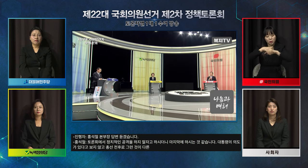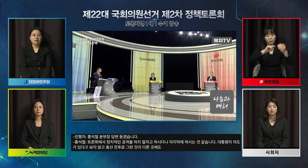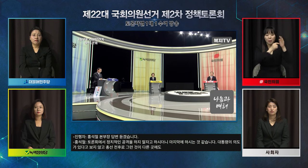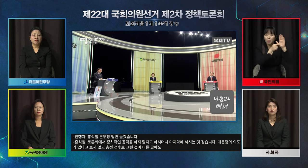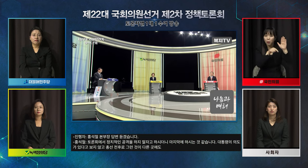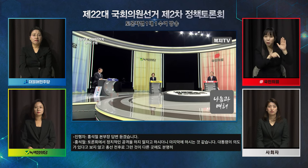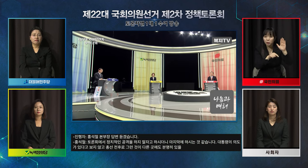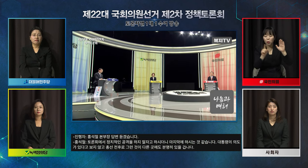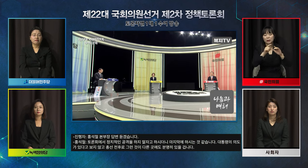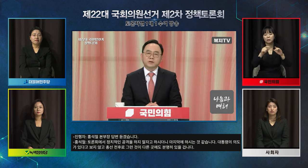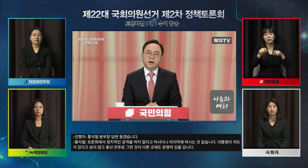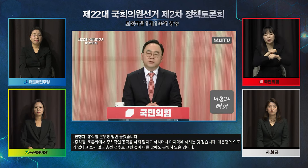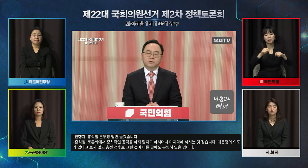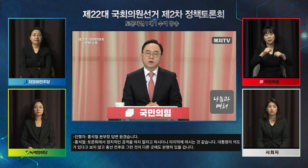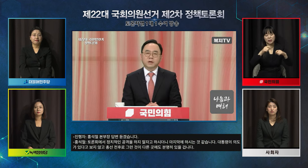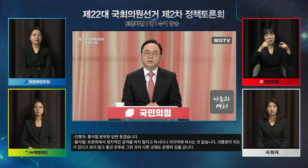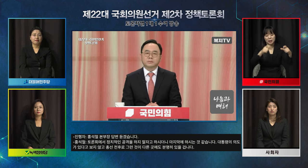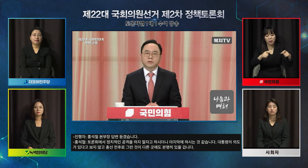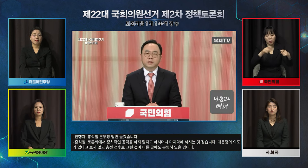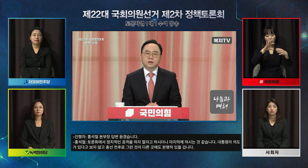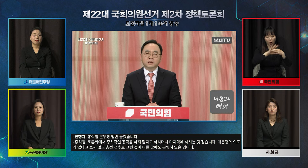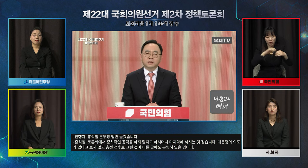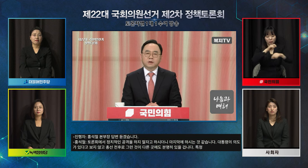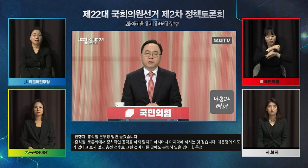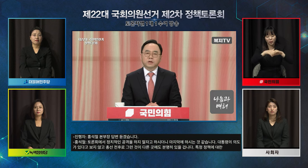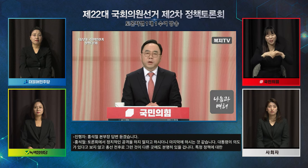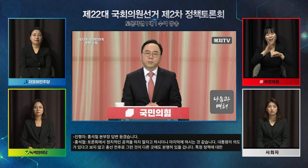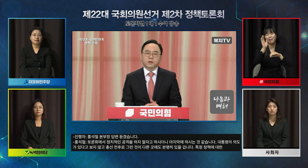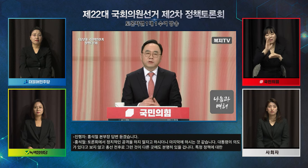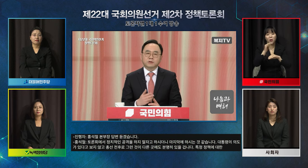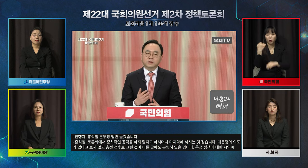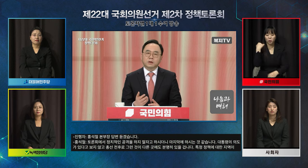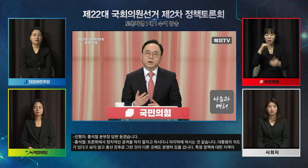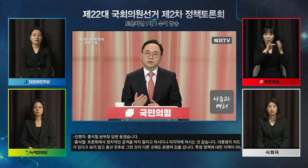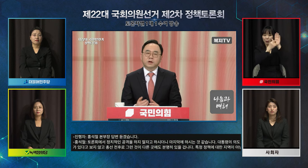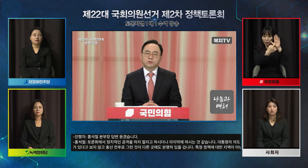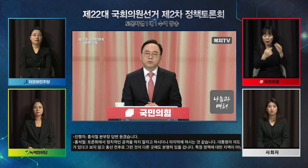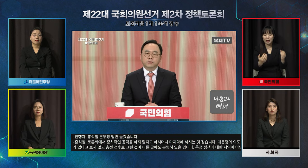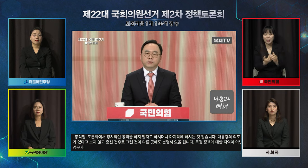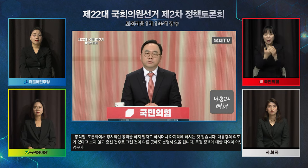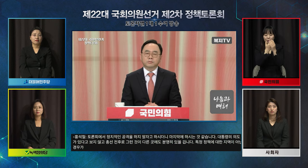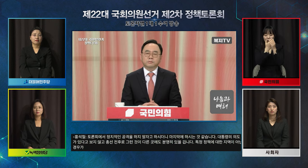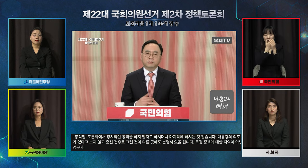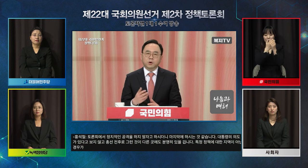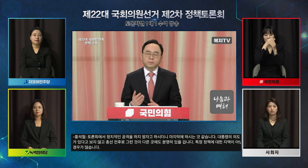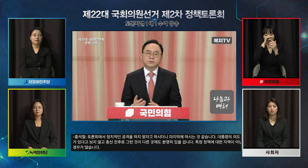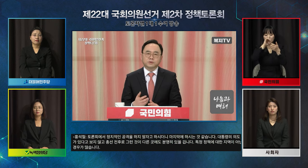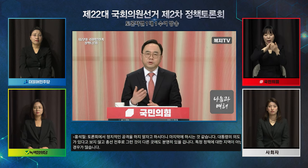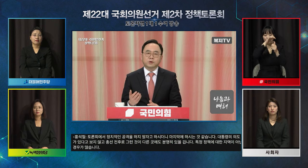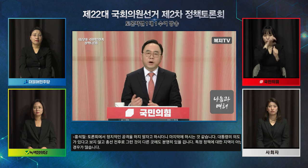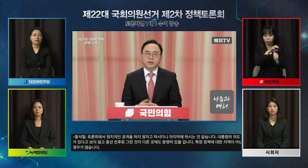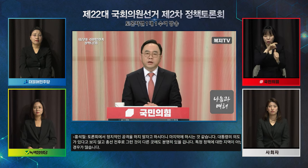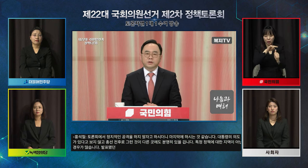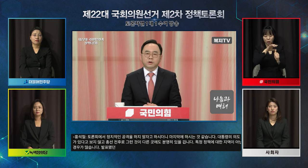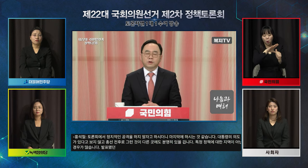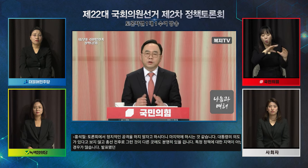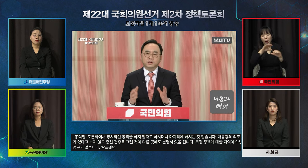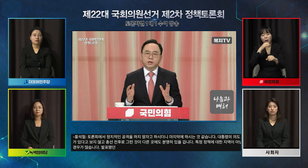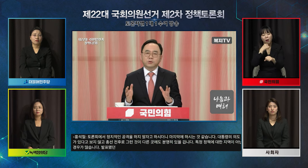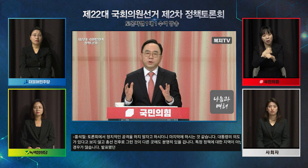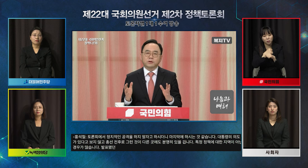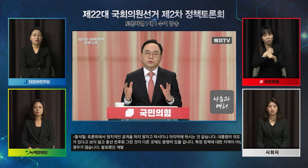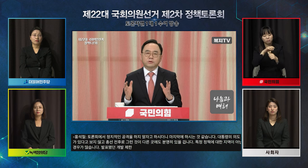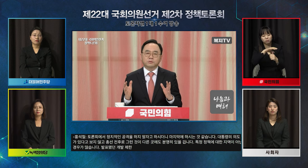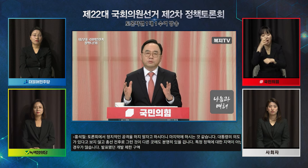특정 지역에 대한 정책들이 아닌 경우가 많습니다. 어제 발표됐던 개발 제한구역을 좀 규제를 완화해서